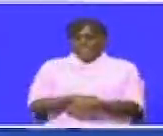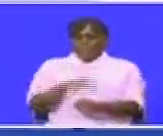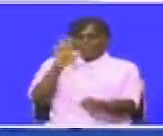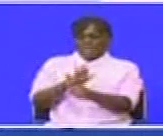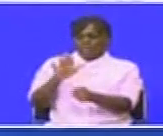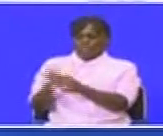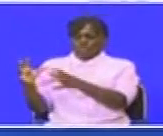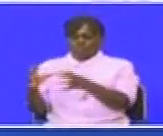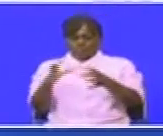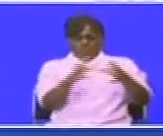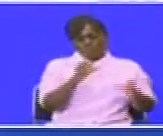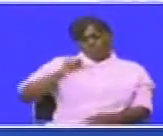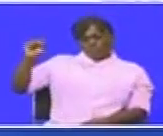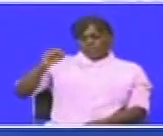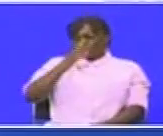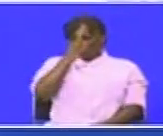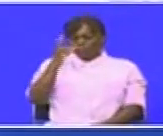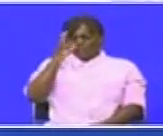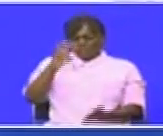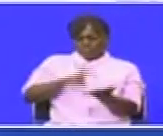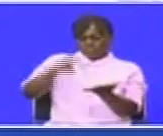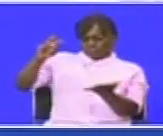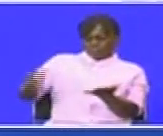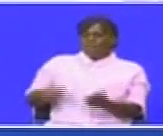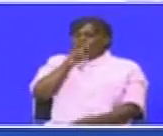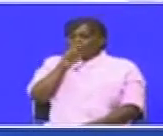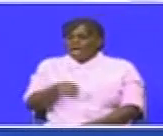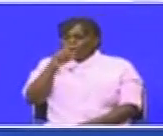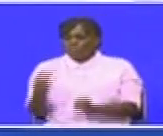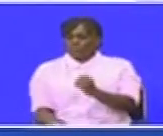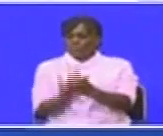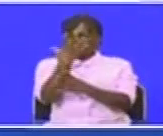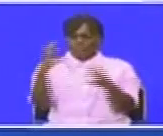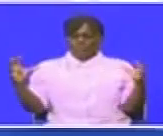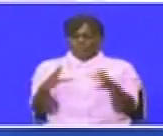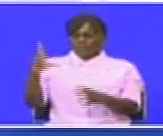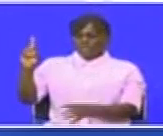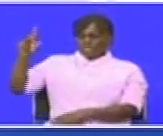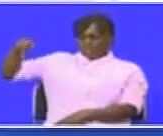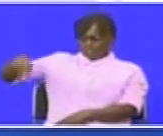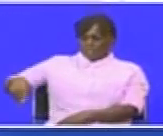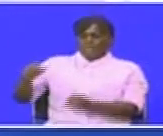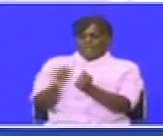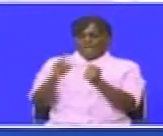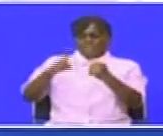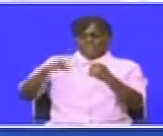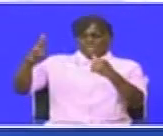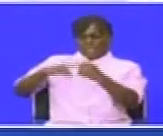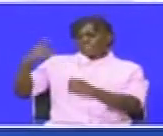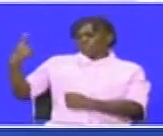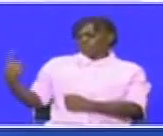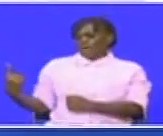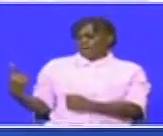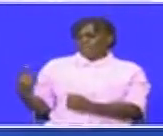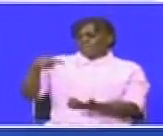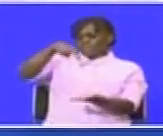vyama vingi vya kisiasa, Kibaki alijiuzulu kutoka chama cha KANU na kuunda chama cha DP mwaka 1991.